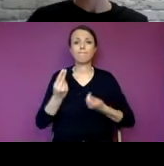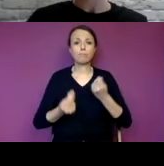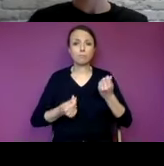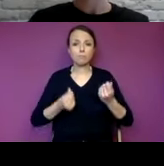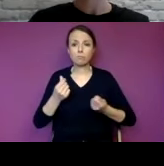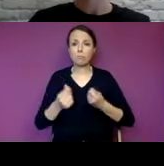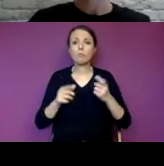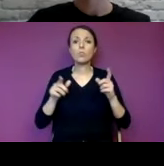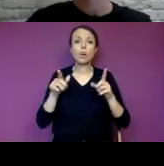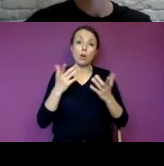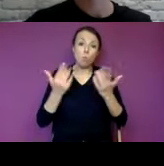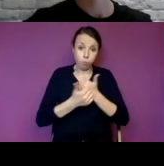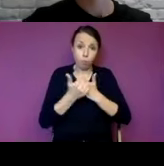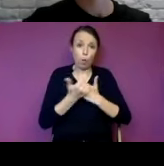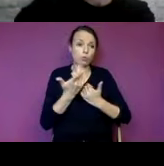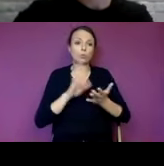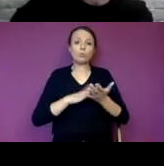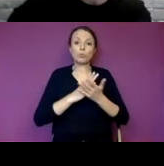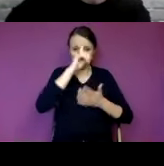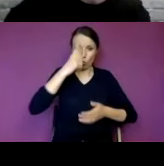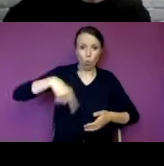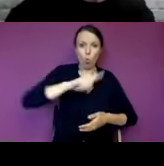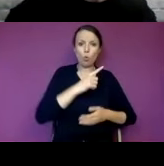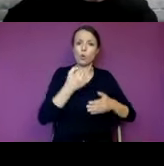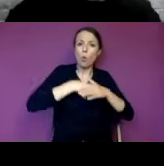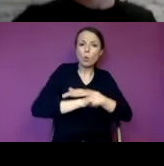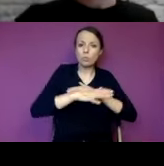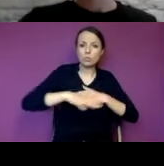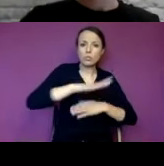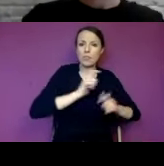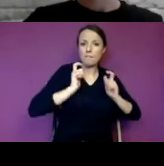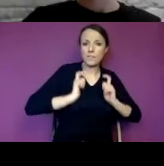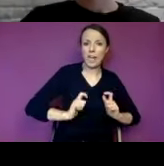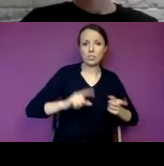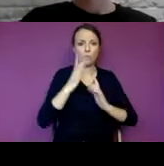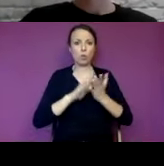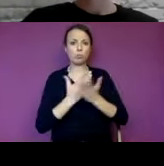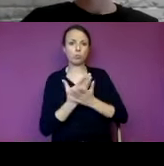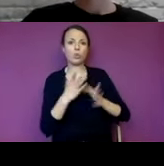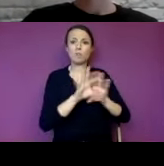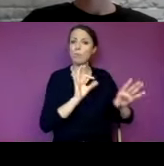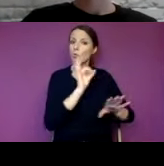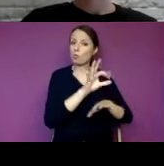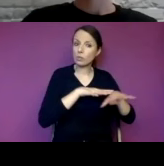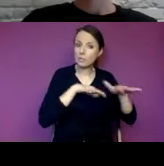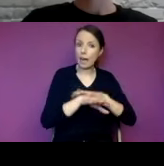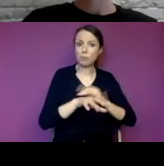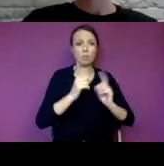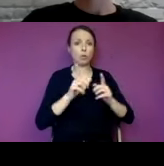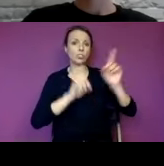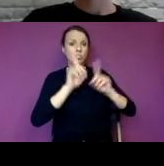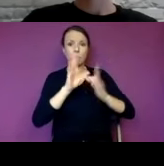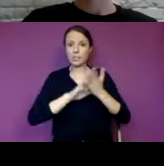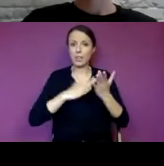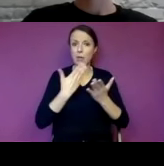z racji urodzenia, z racji też z wykonywanego zawodu, czasami z wyboru, ale też wieś jest doświadczeniem